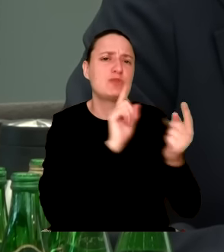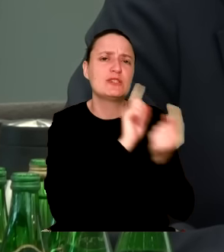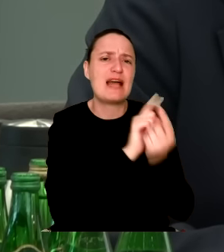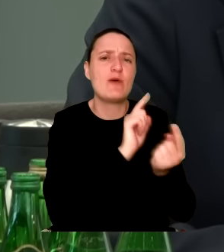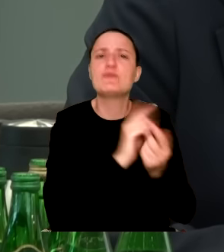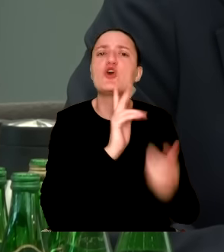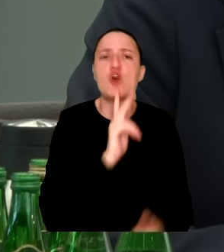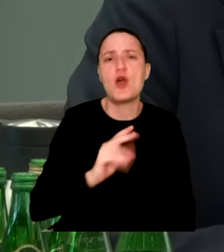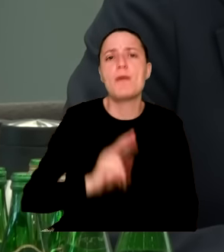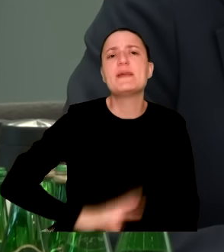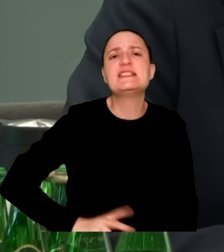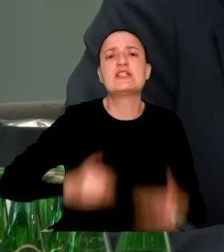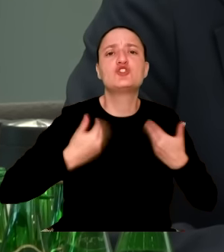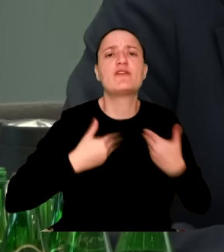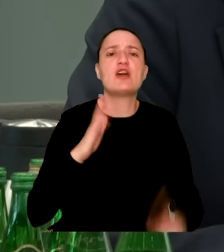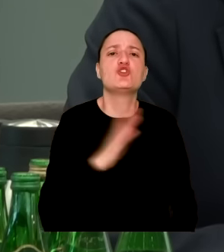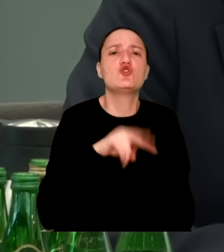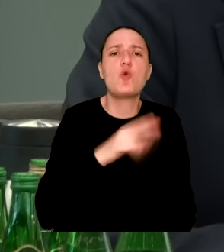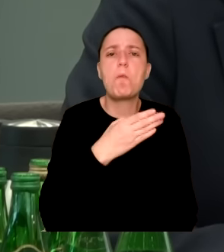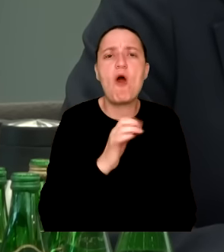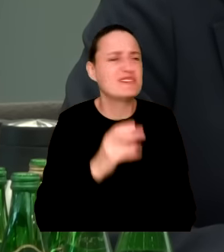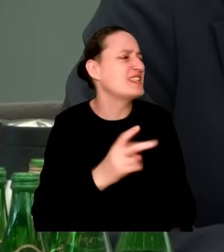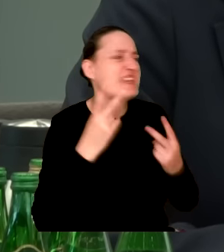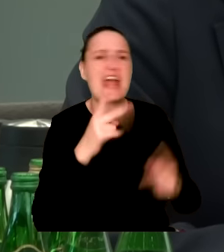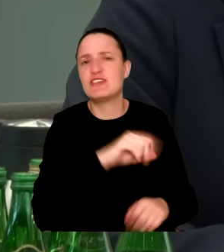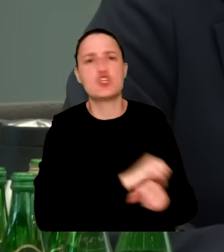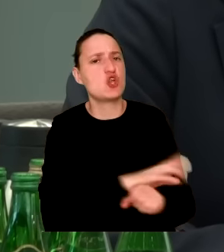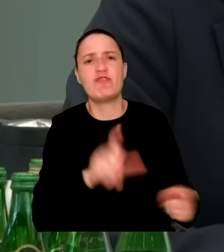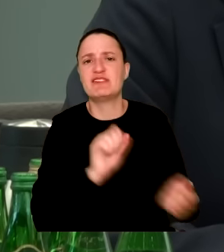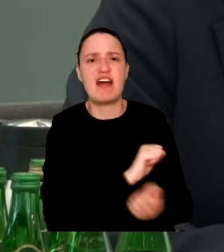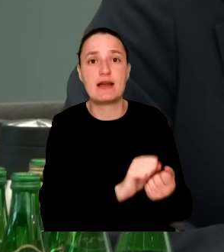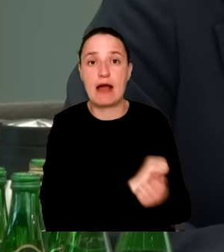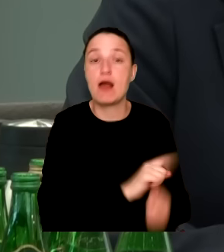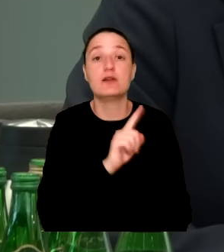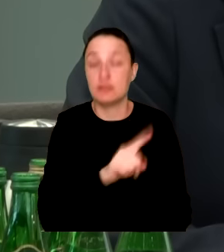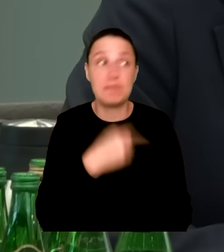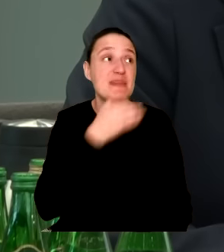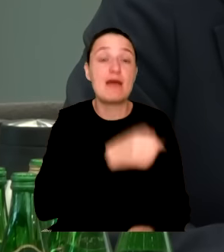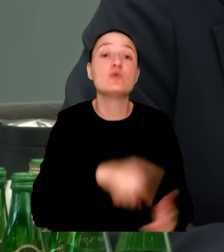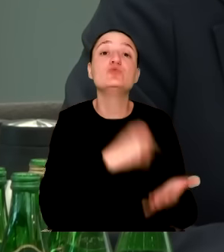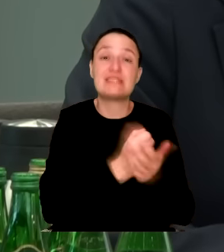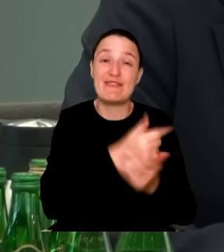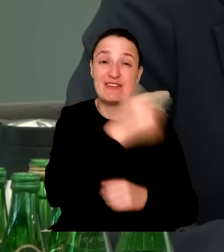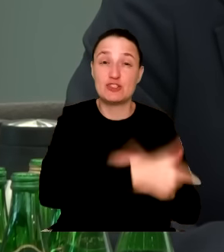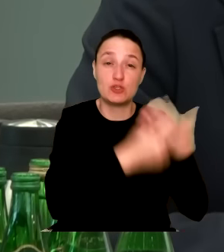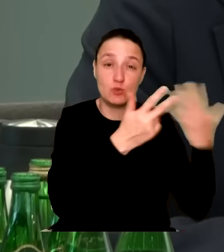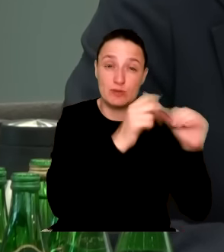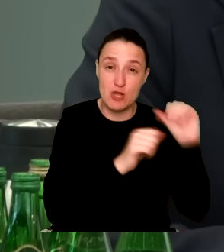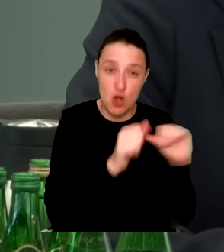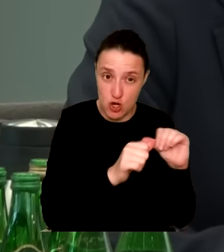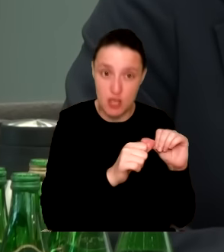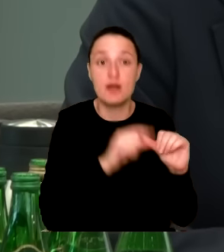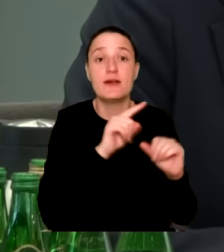punktu widzenia walki z pandemią Czy ustawa z 2008 roku o